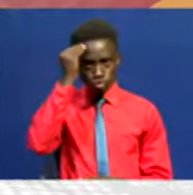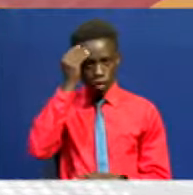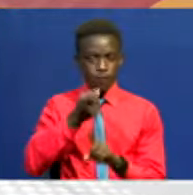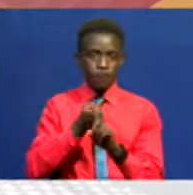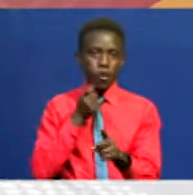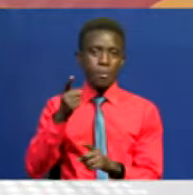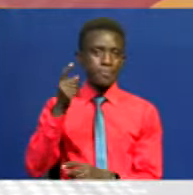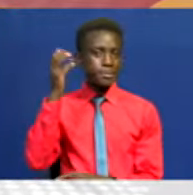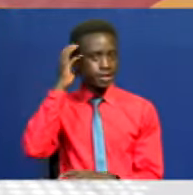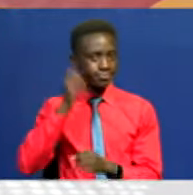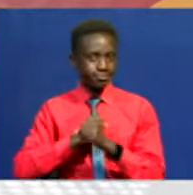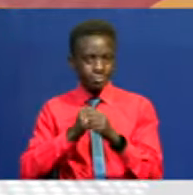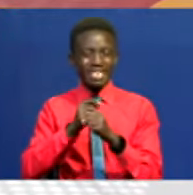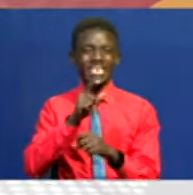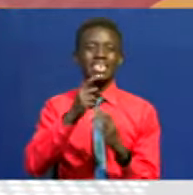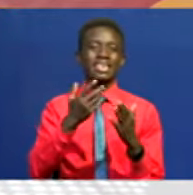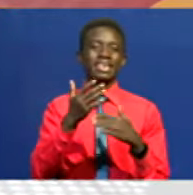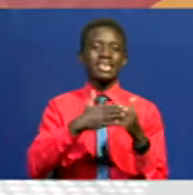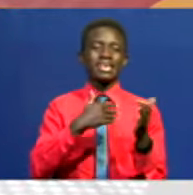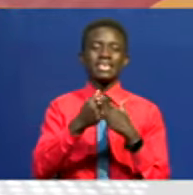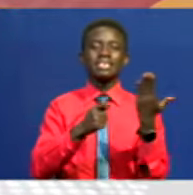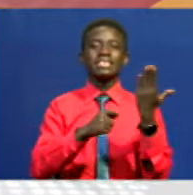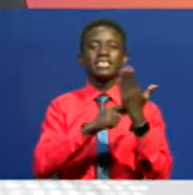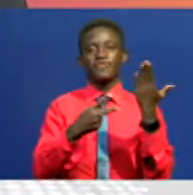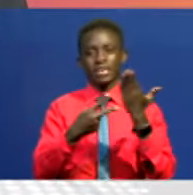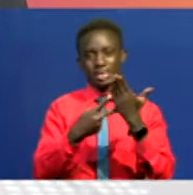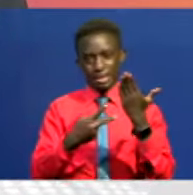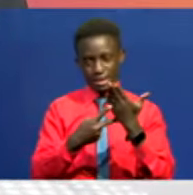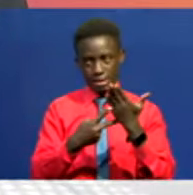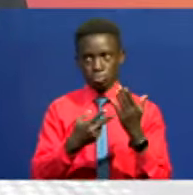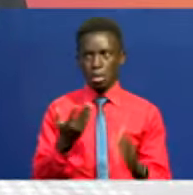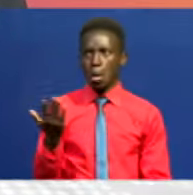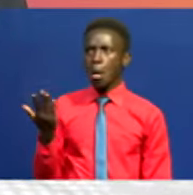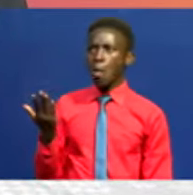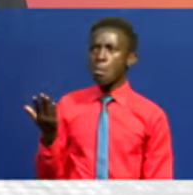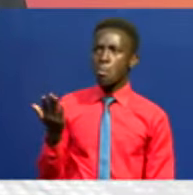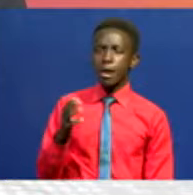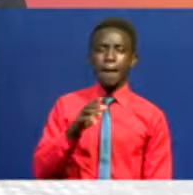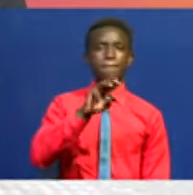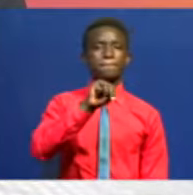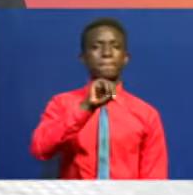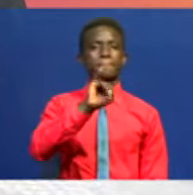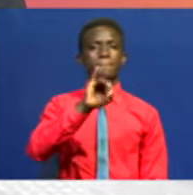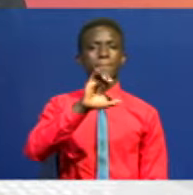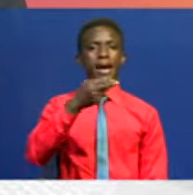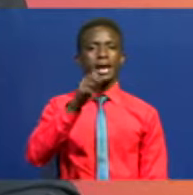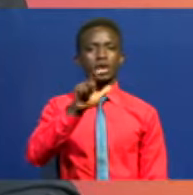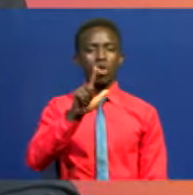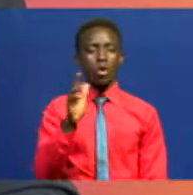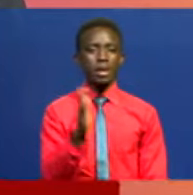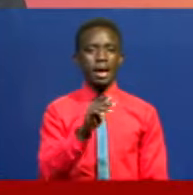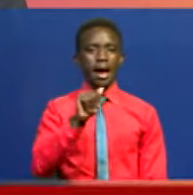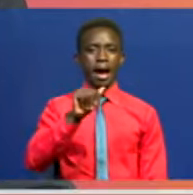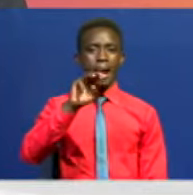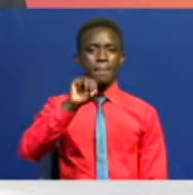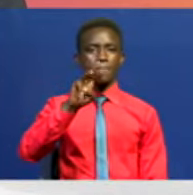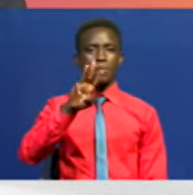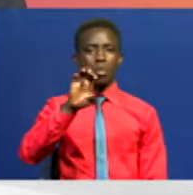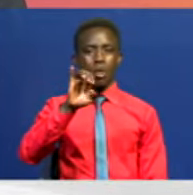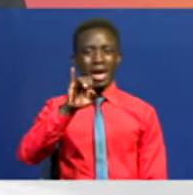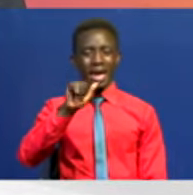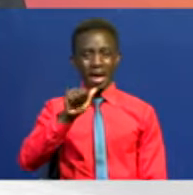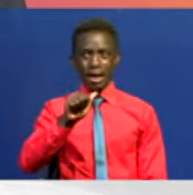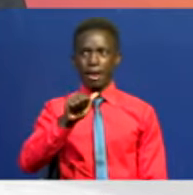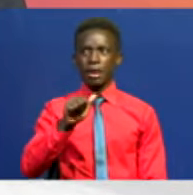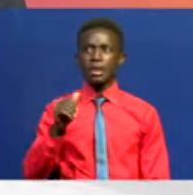kwenye studio nazungumza naye Michael Nyamweya ambaye ni mwalimu mkuu, ama ukipenda kwa Kiingereza senior principal,